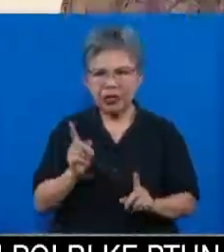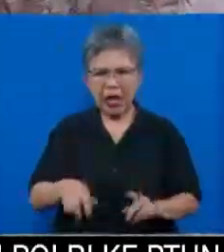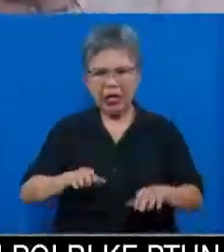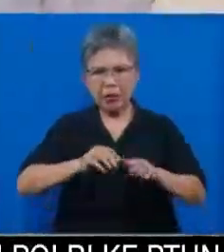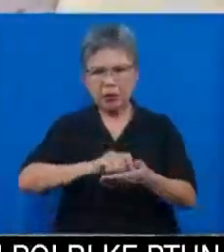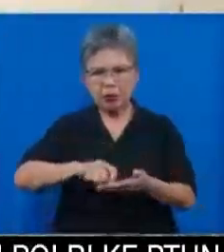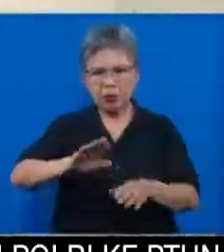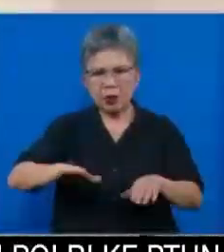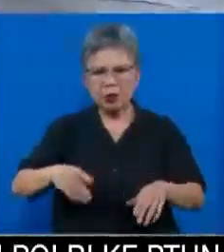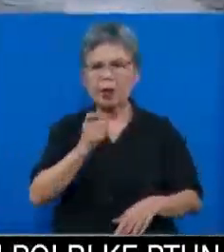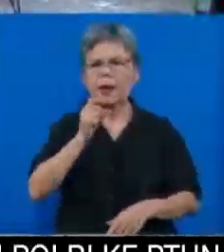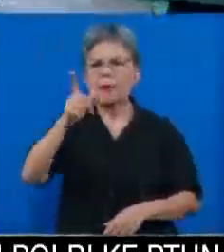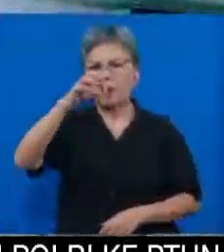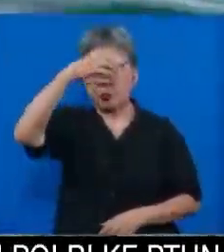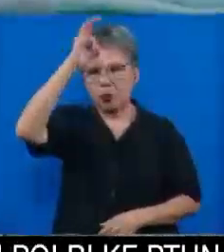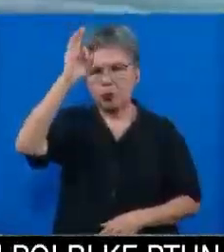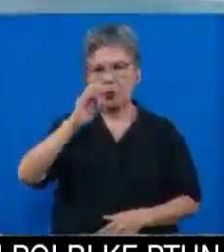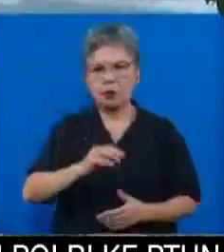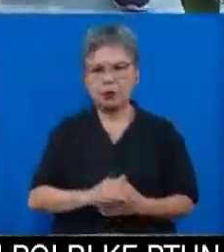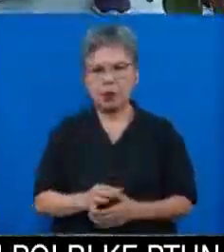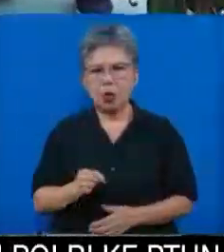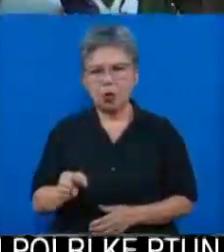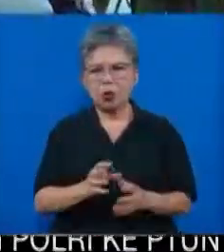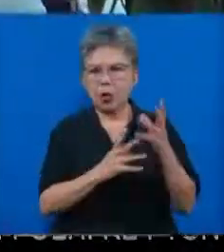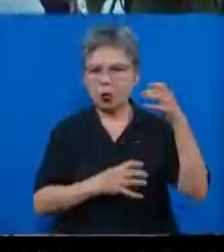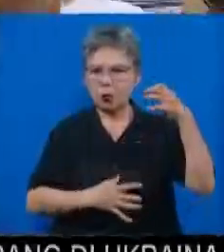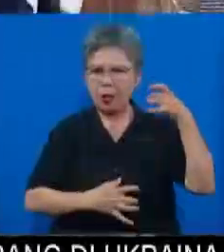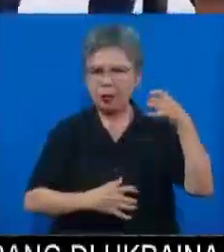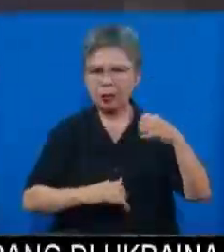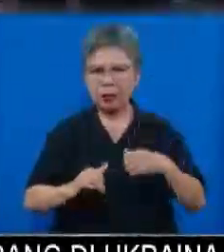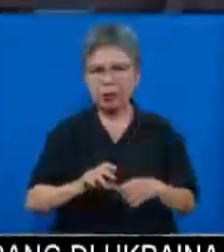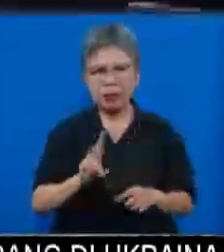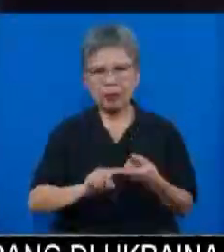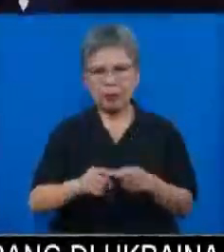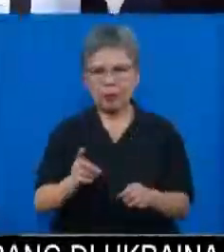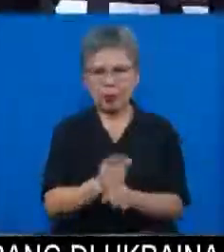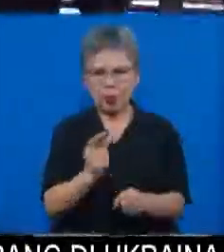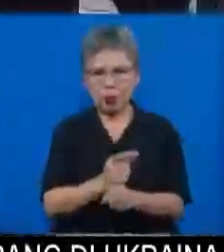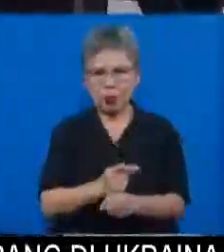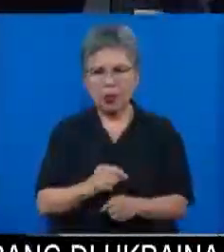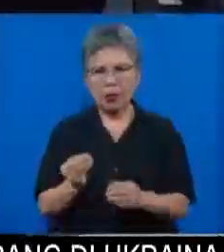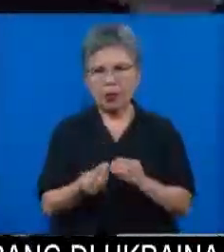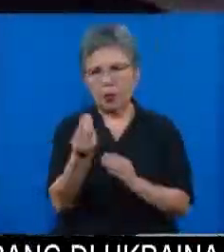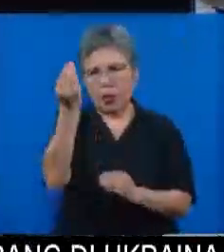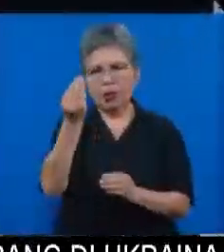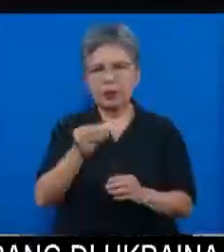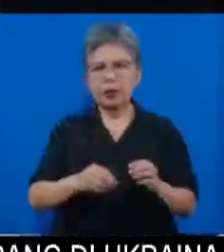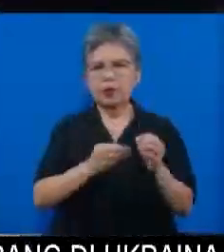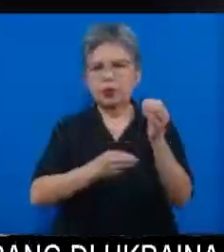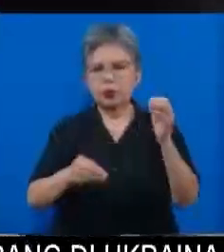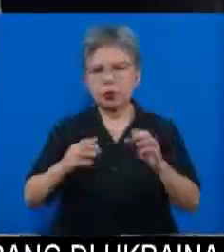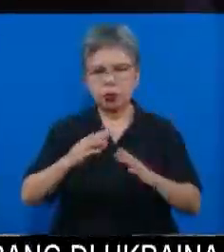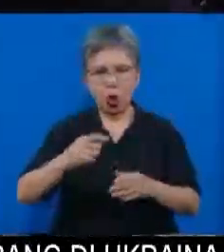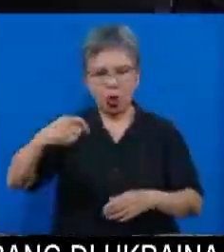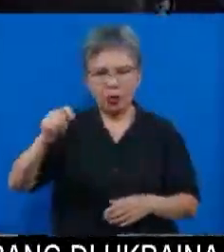murid, Teresia lalu melapor ke Polsek Kelapa 5, Kota Kupang bersama sejumlah rekan guru dan pimpinan sekolah.